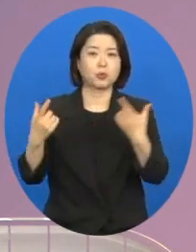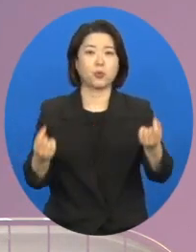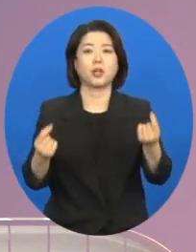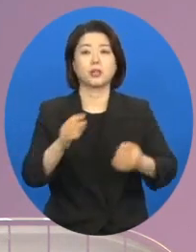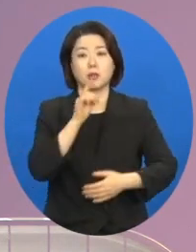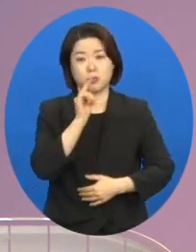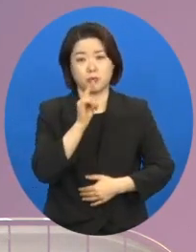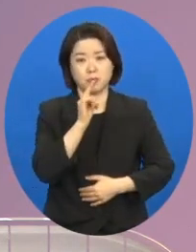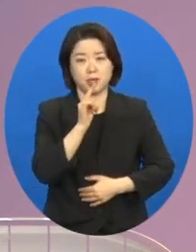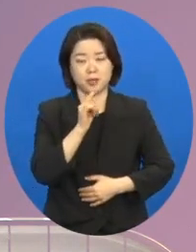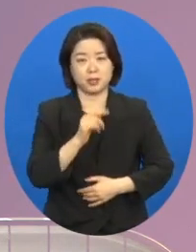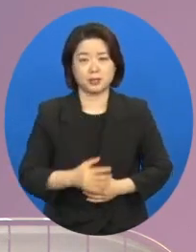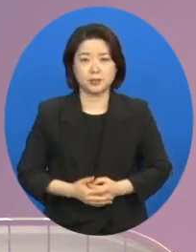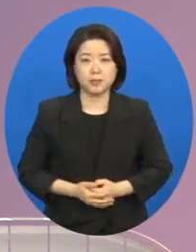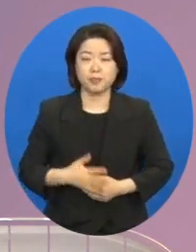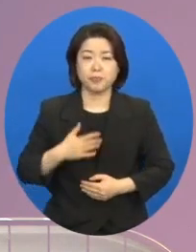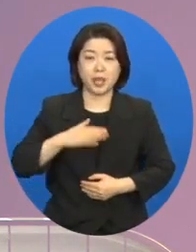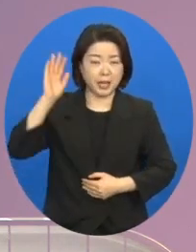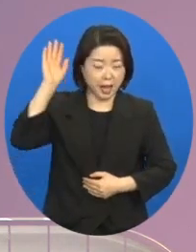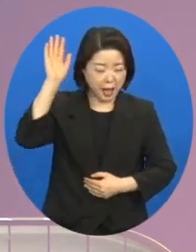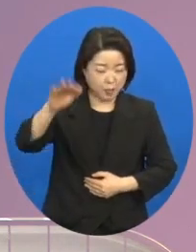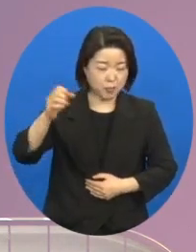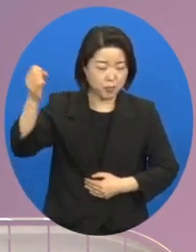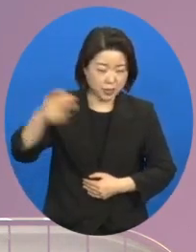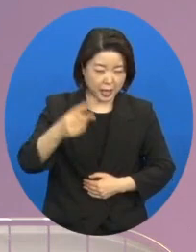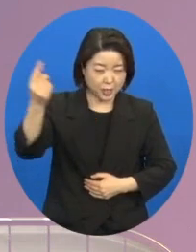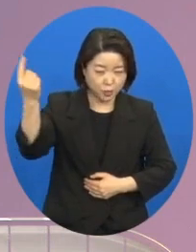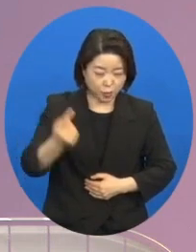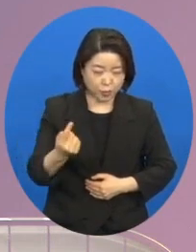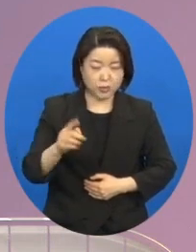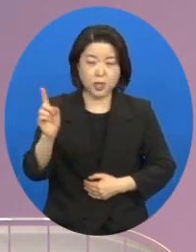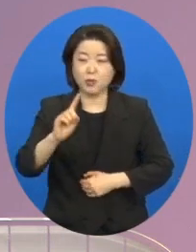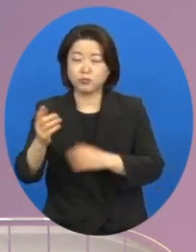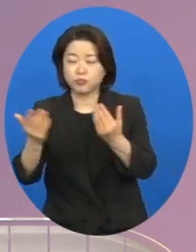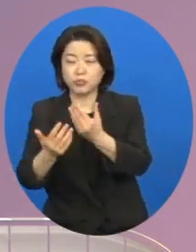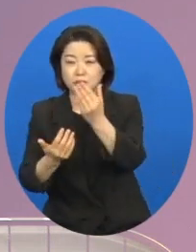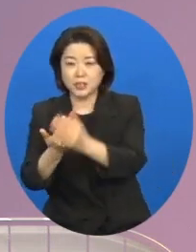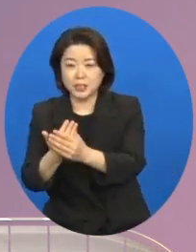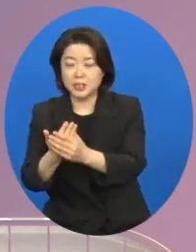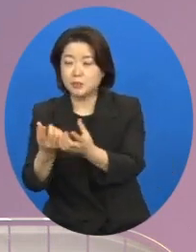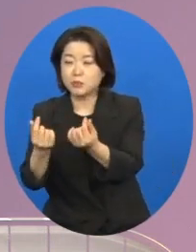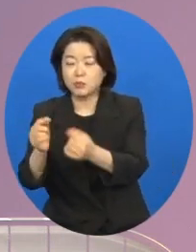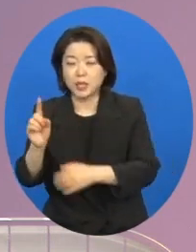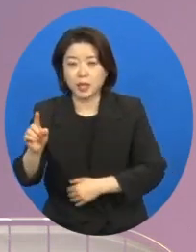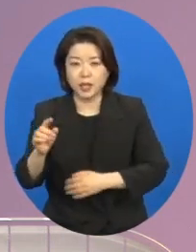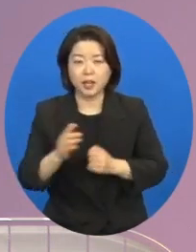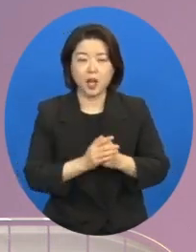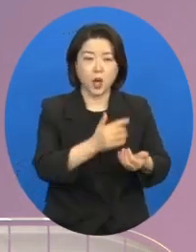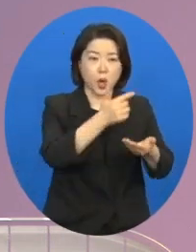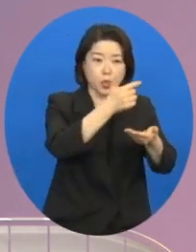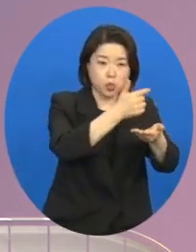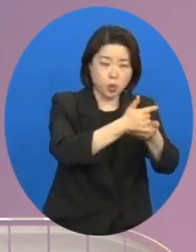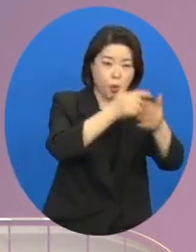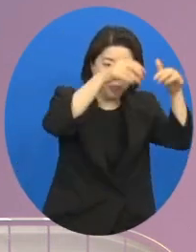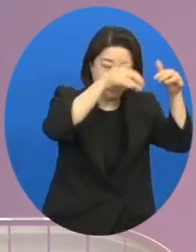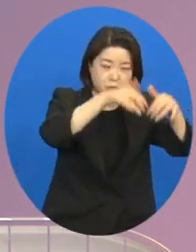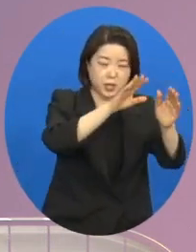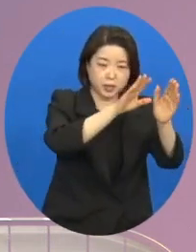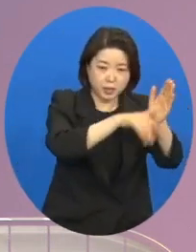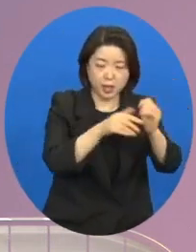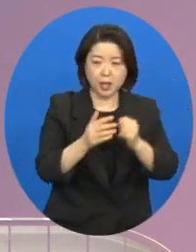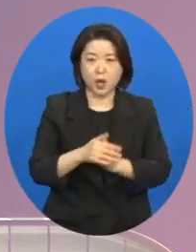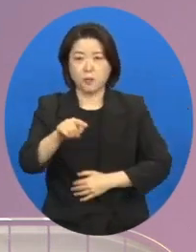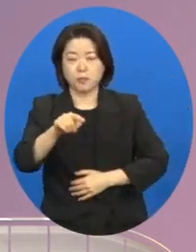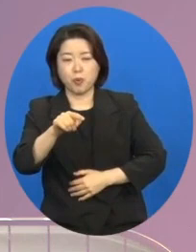말씀을 합니다. 내가 다시 올 때에 어떤 일이 있을 것이냐, 어떤 일과 비슷할 것이냐, 노아의 때와 롯의 때와 비슷할 것이다